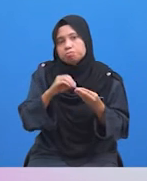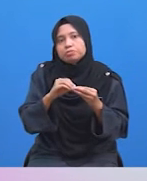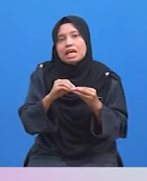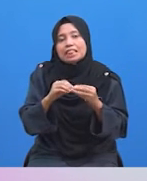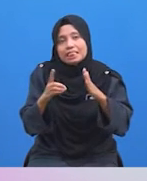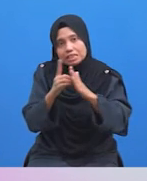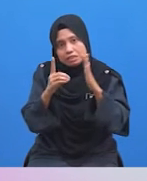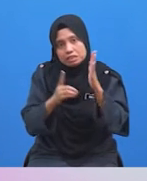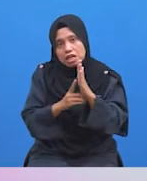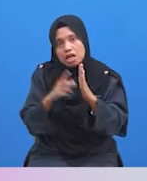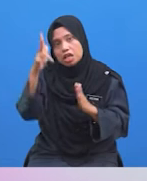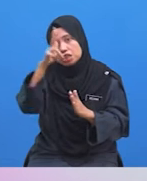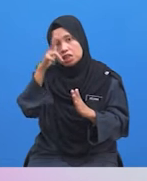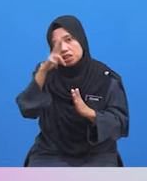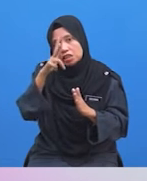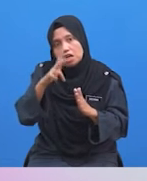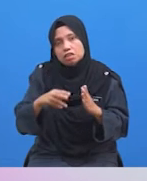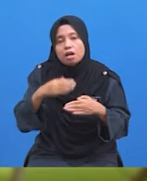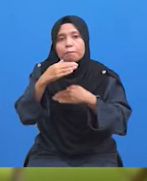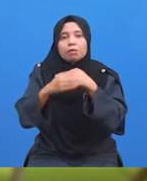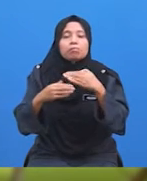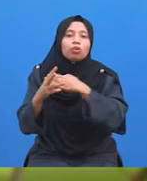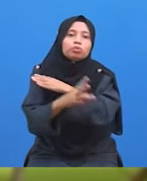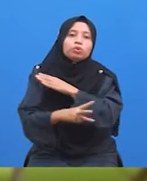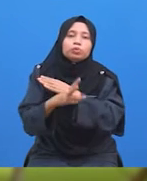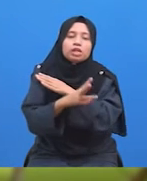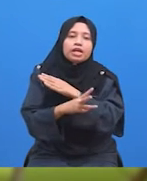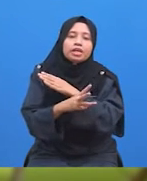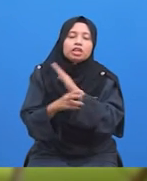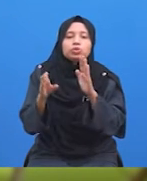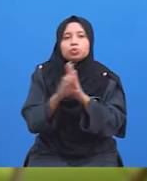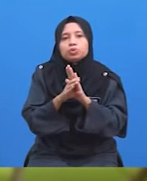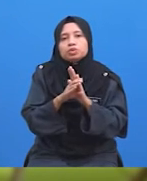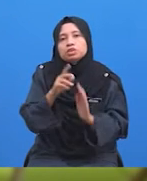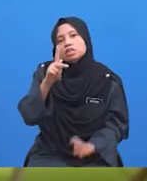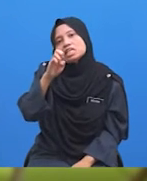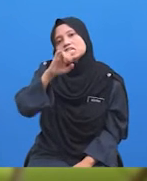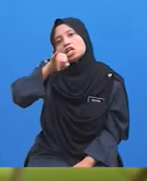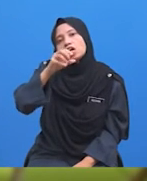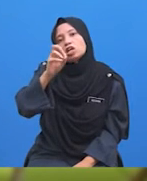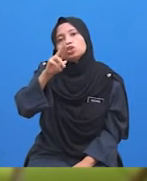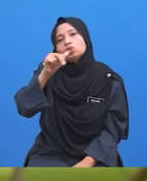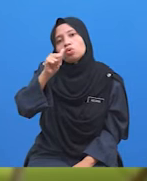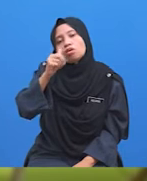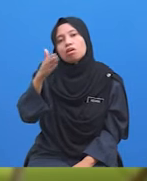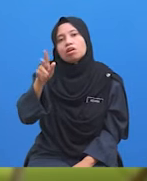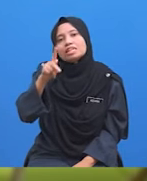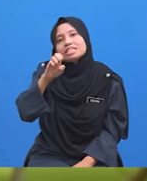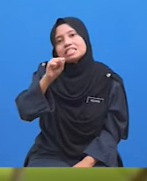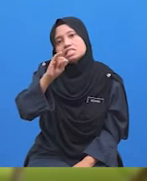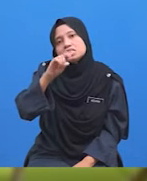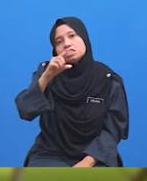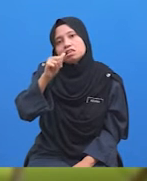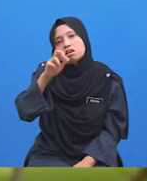Kerajaan pembangunan wilayah melalui agency kerajaan seperti Kejora kesedaran ke